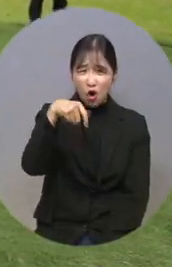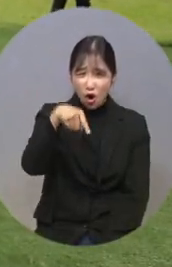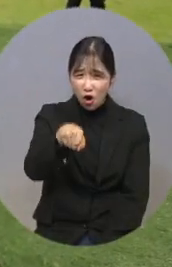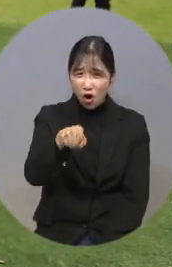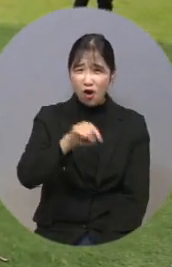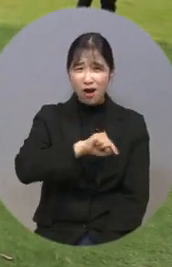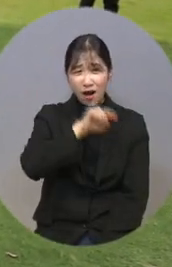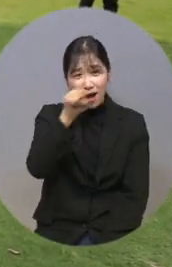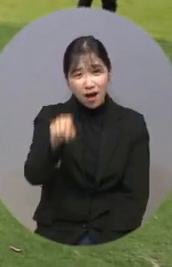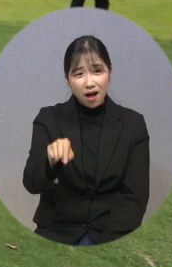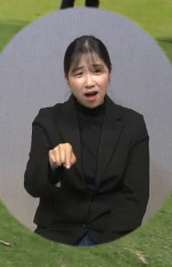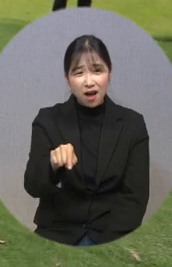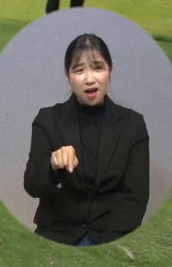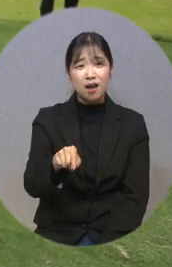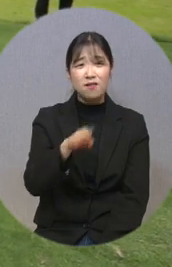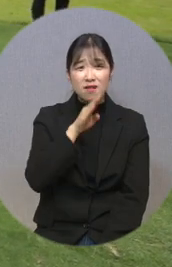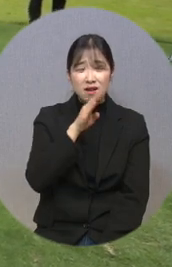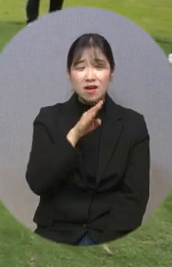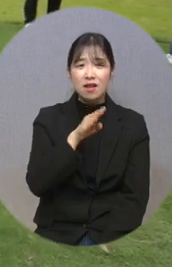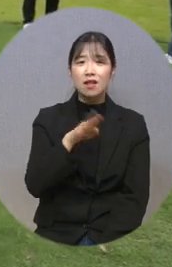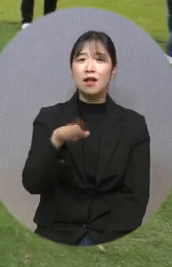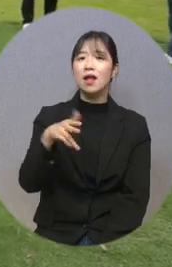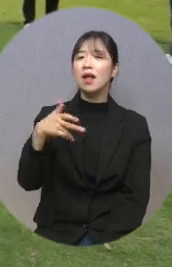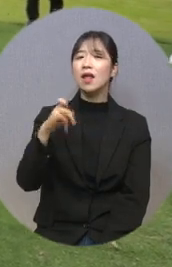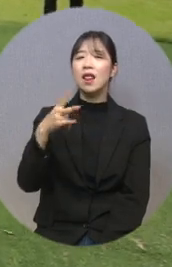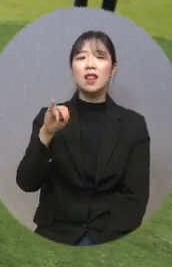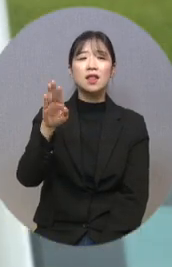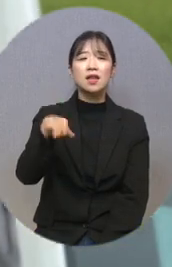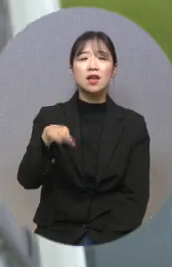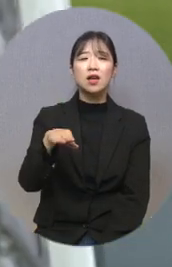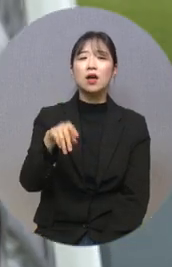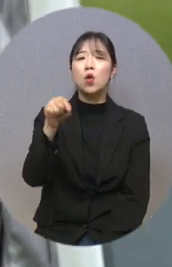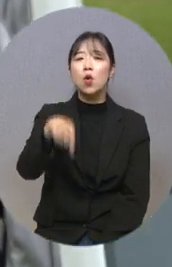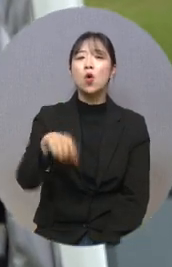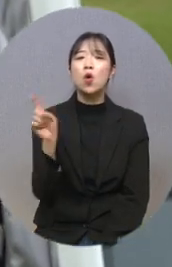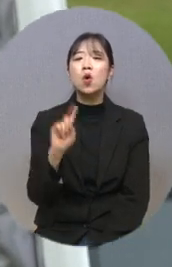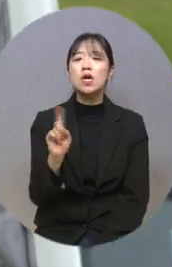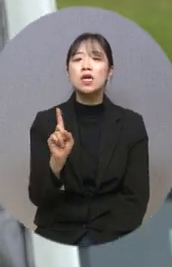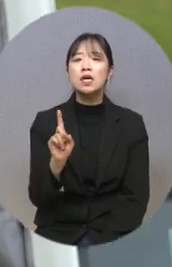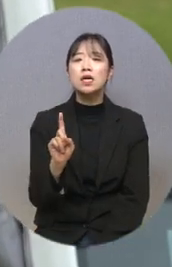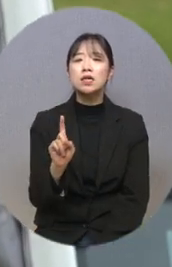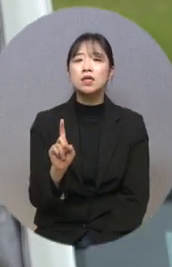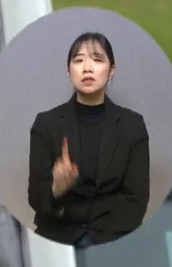캐디님! 벙커까지 갔어? 캐디님! 어디에 떨어졌어요?